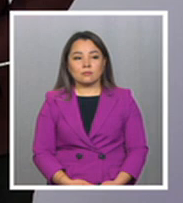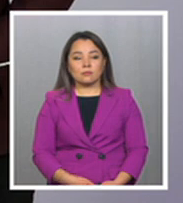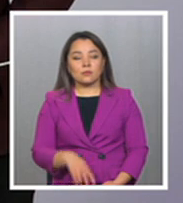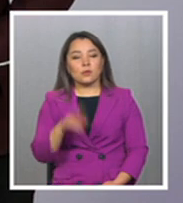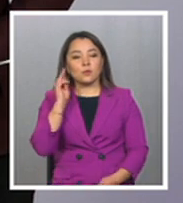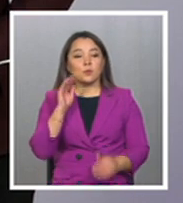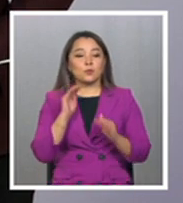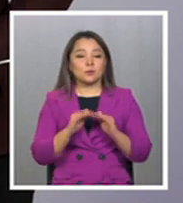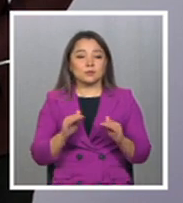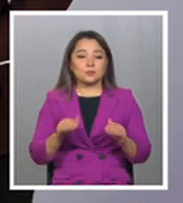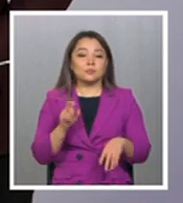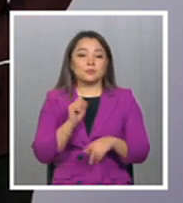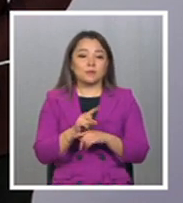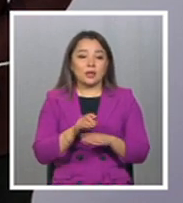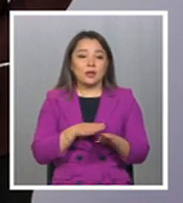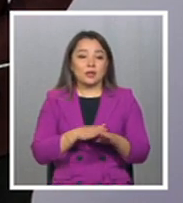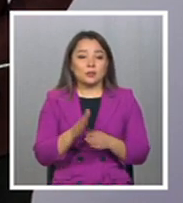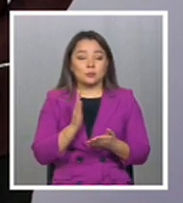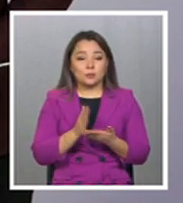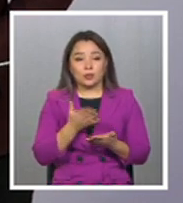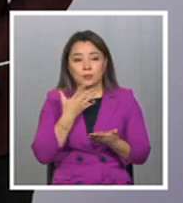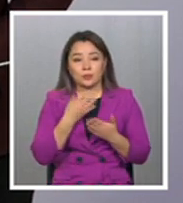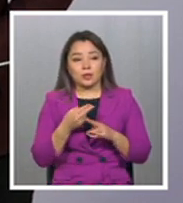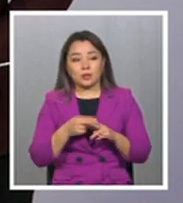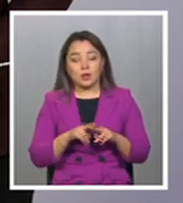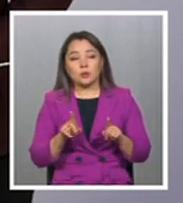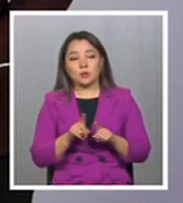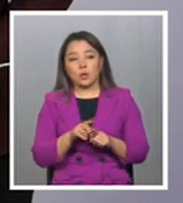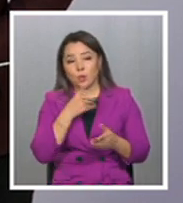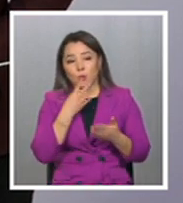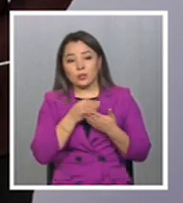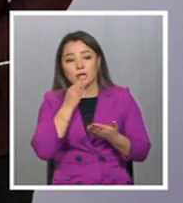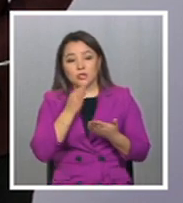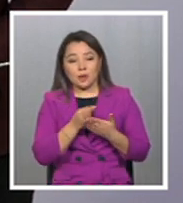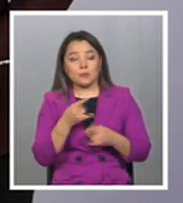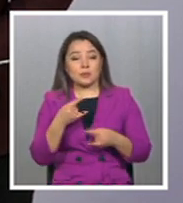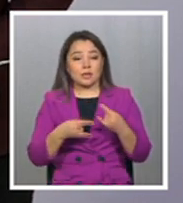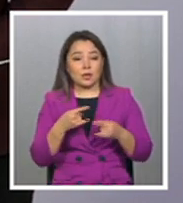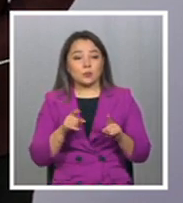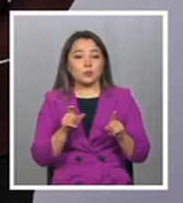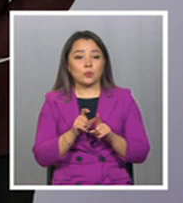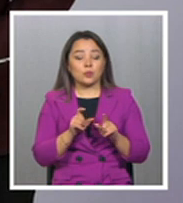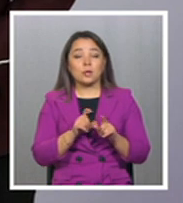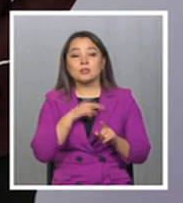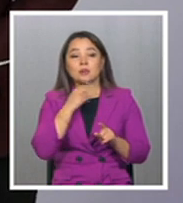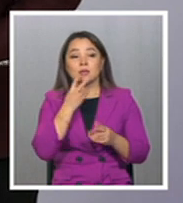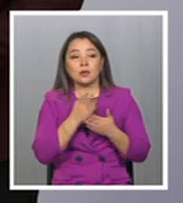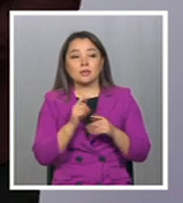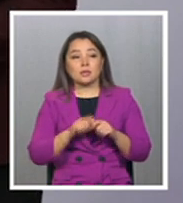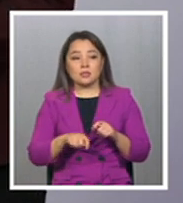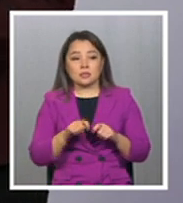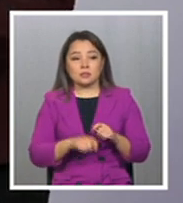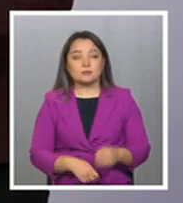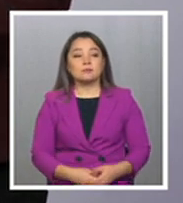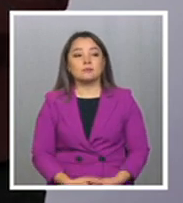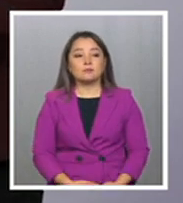Оқушылар, тапсырманы орындап болсақ, өз жауаптарыңызды экрандағы нұсқамен салыстырып көріңіздер.